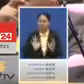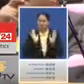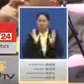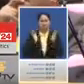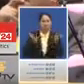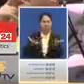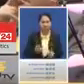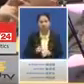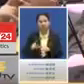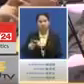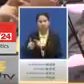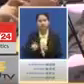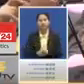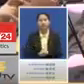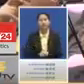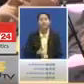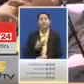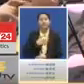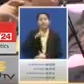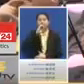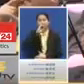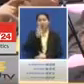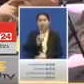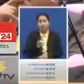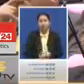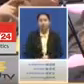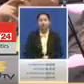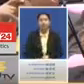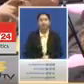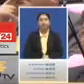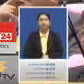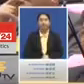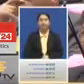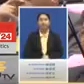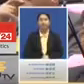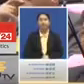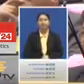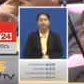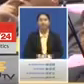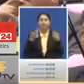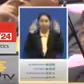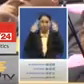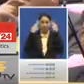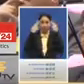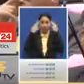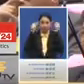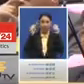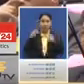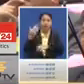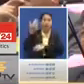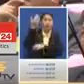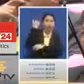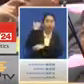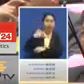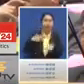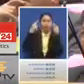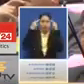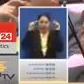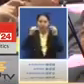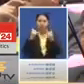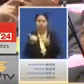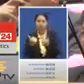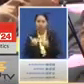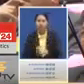เทศเรียนเลยว่าท่านนายกดีท่านที่ผ่านมากับท่านนี้ท่านเป็นนาย